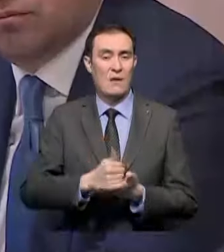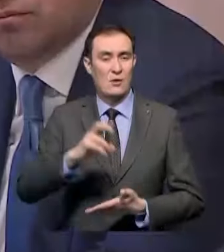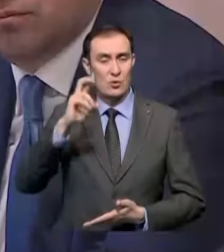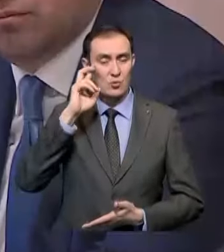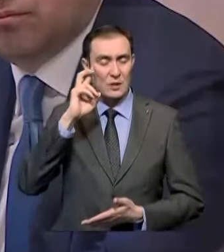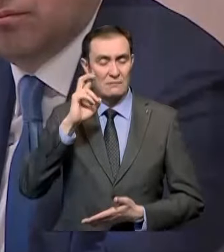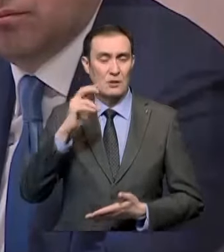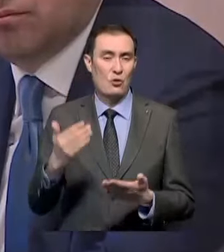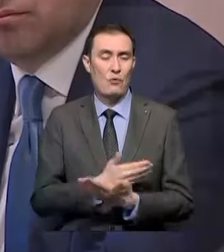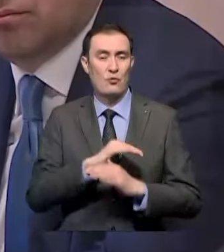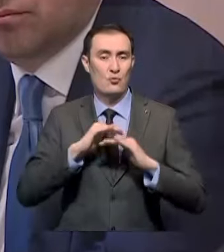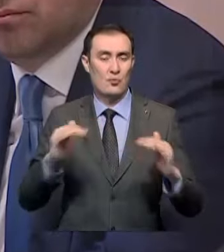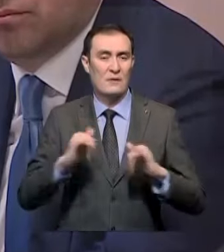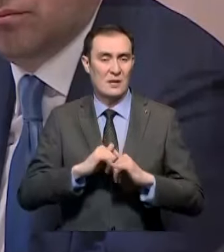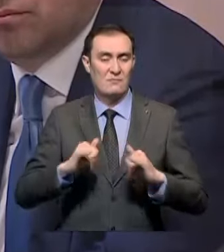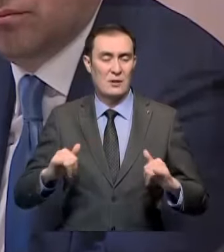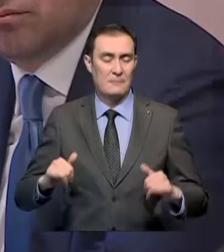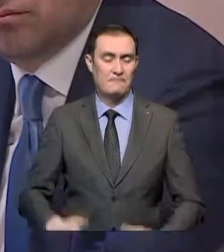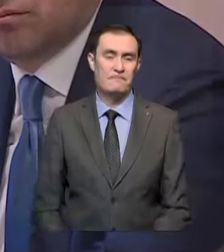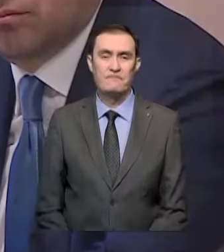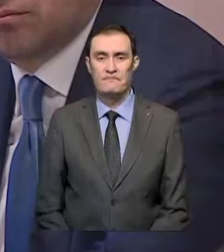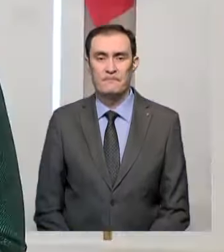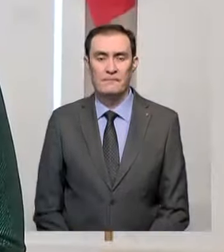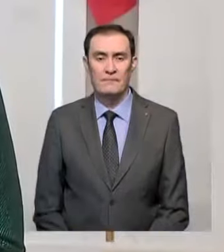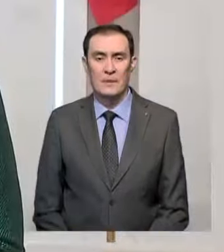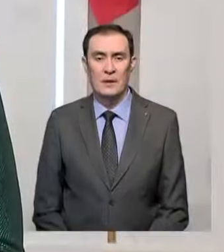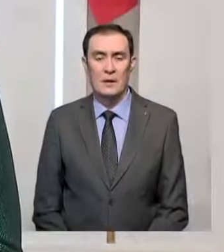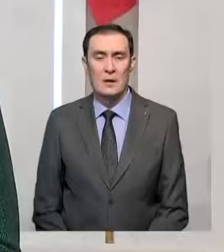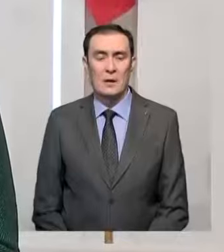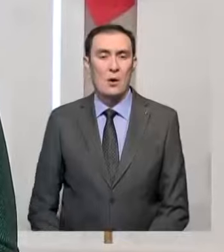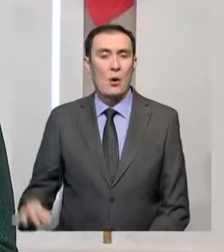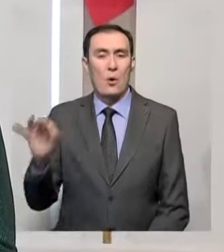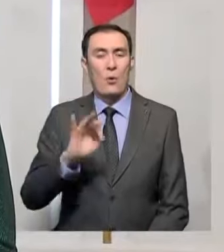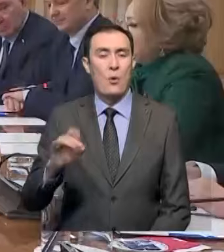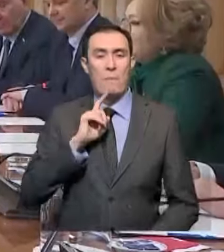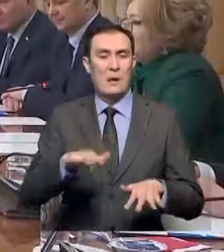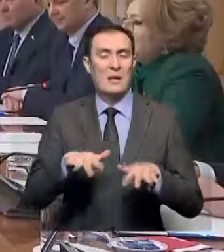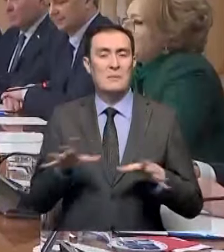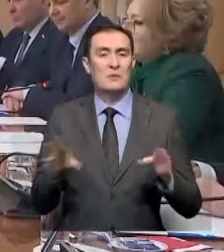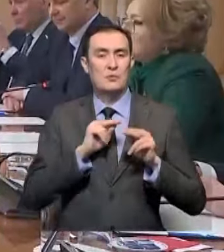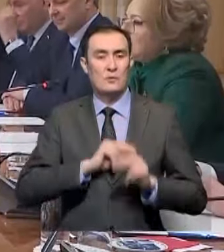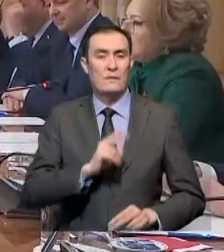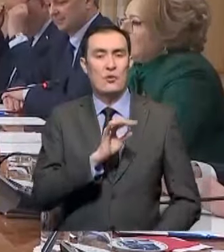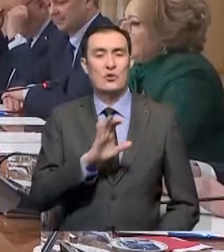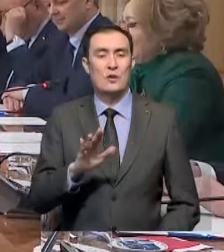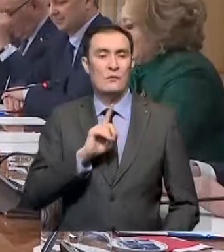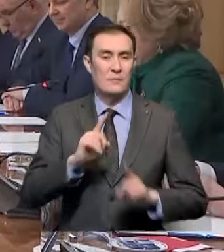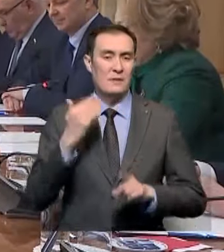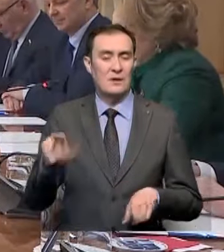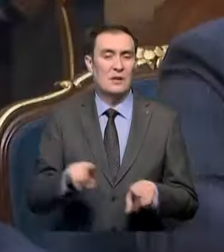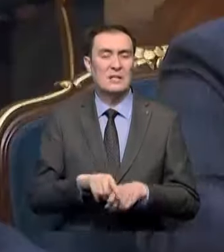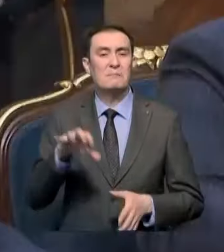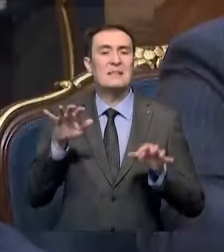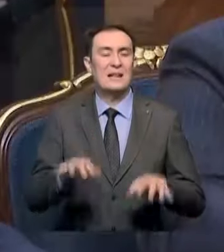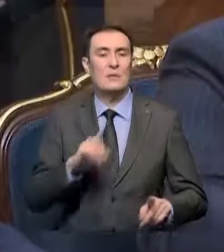культурно-массовые уровень развития о парламентском сотрудничестве Ирлан шанов переговорил и с